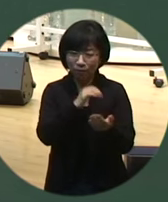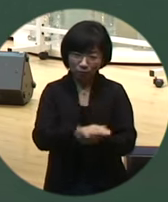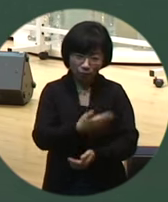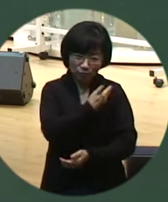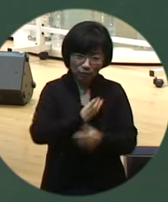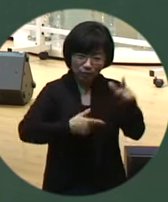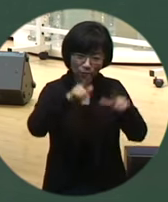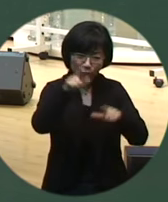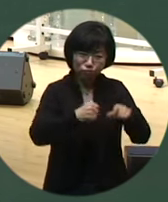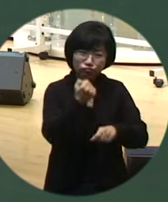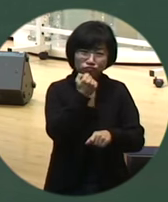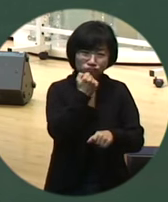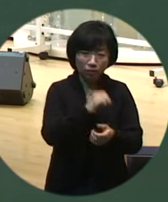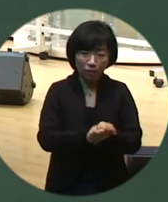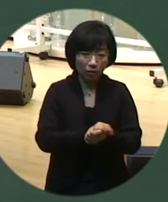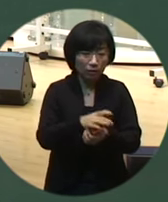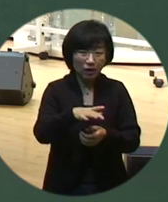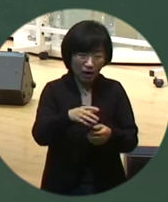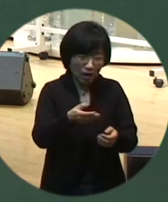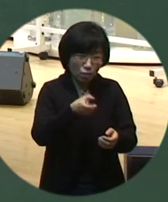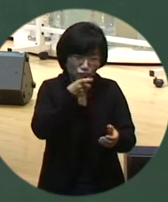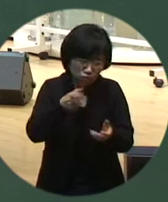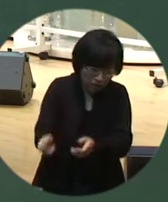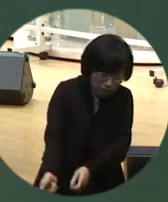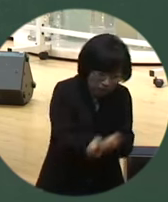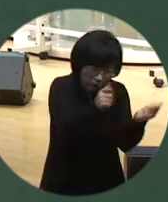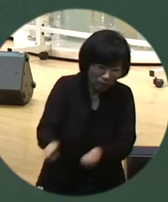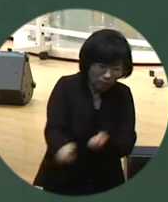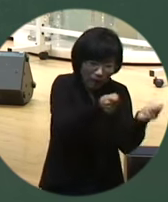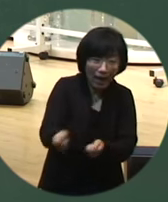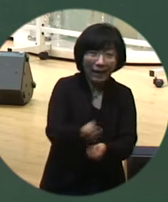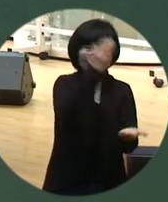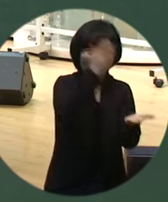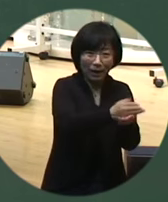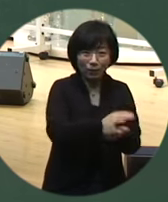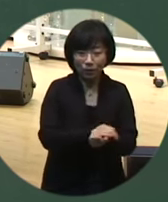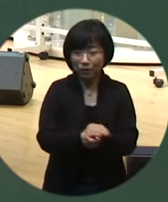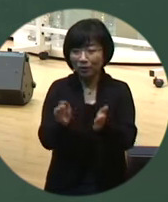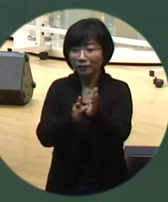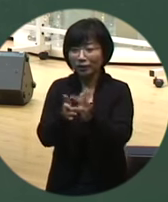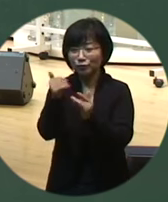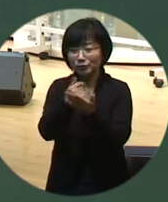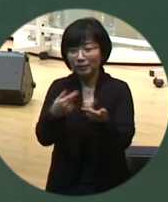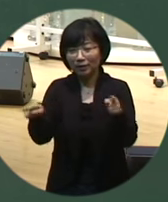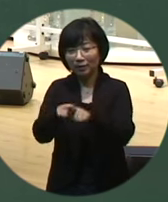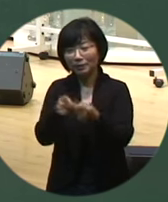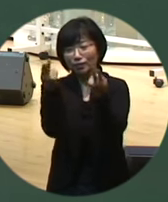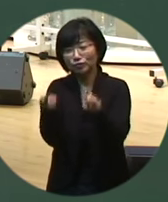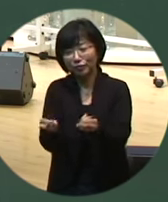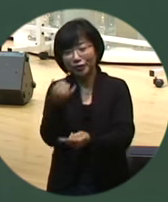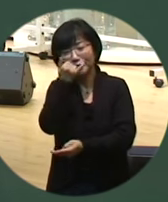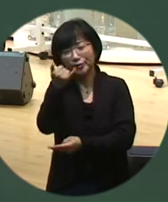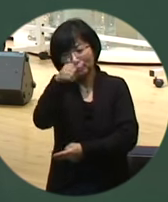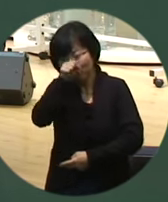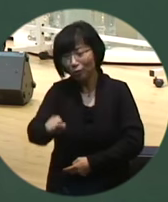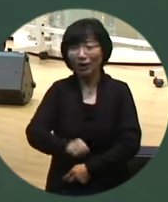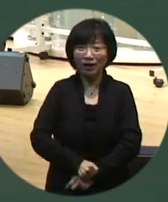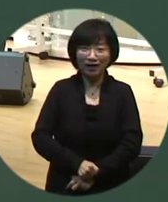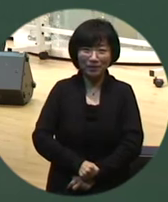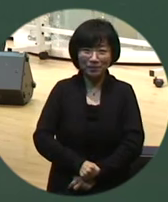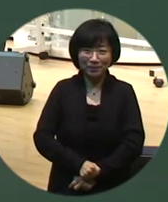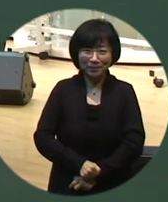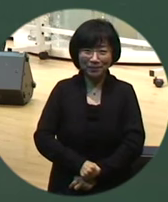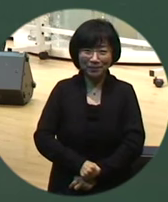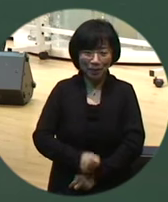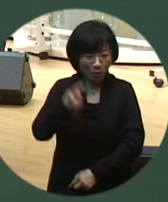The Lord is with me, so I wouldn't try to scoop it out. 내가 같으면 같이 잡니다. I would just sleep with him. 얼마나 웃깁니까 지금? So it's so funny. 주님이 우리와 함께.